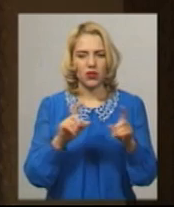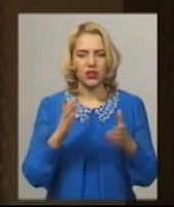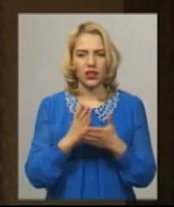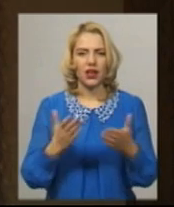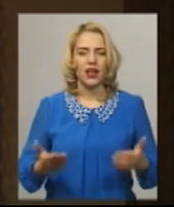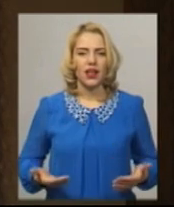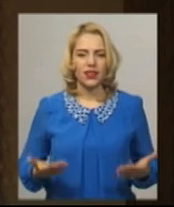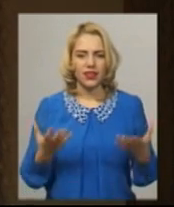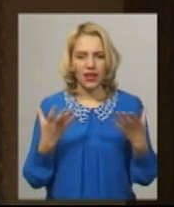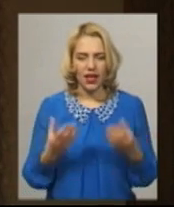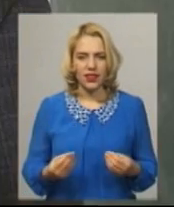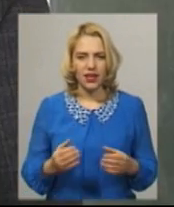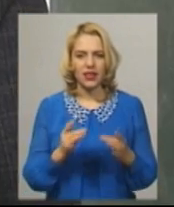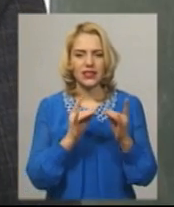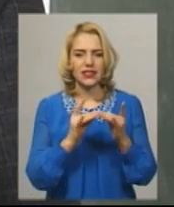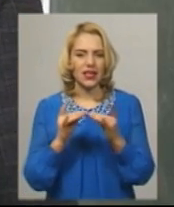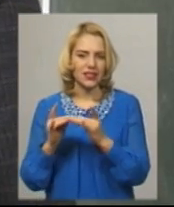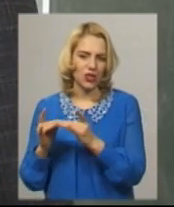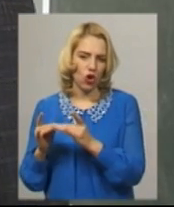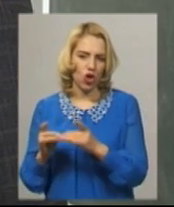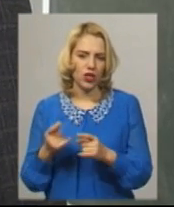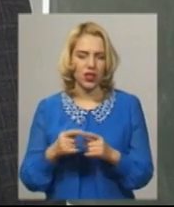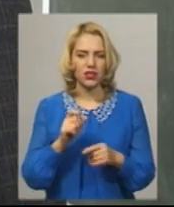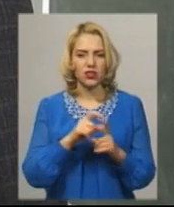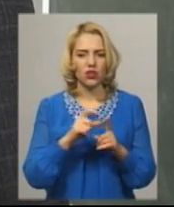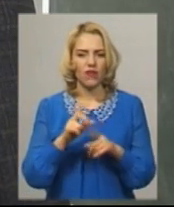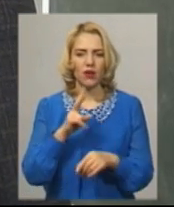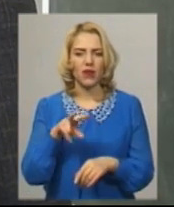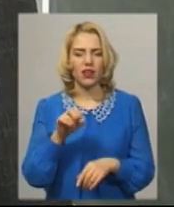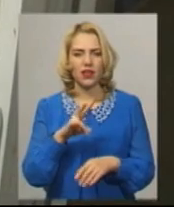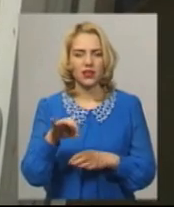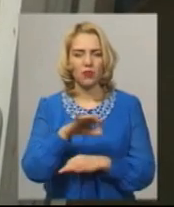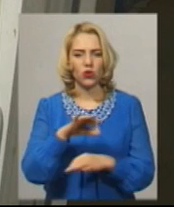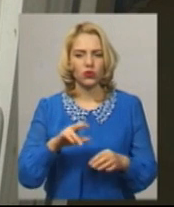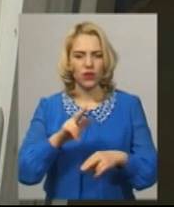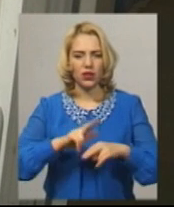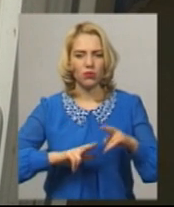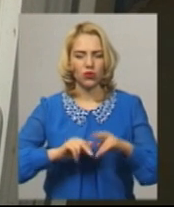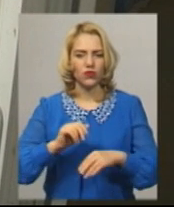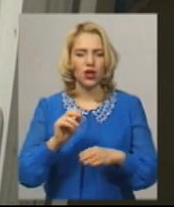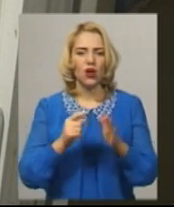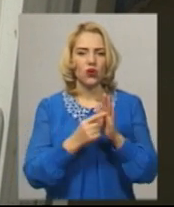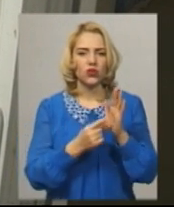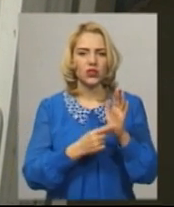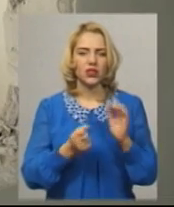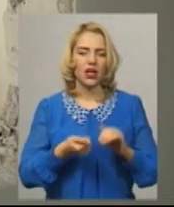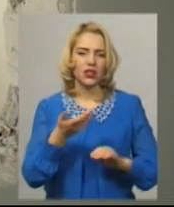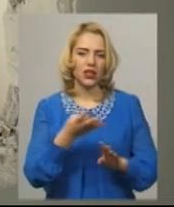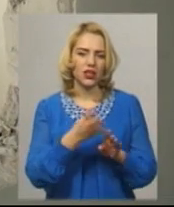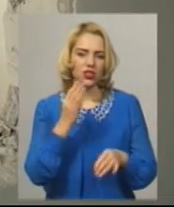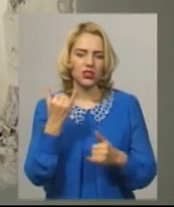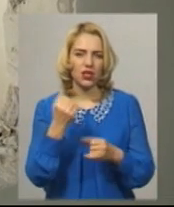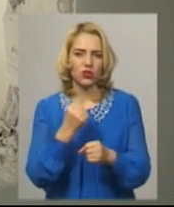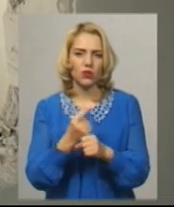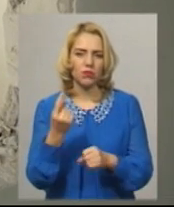розташовується денний стаціонар і поліклініка. За словами головного лікаря-диспансеру Андрія Кланца, проєктування і будівництво розділено на кілька черг.